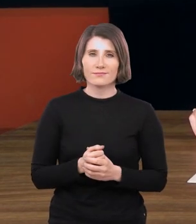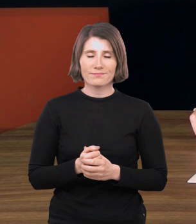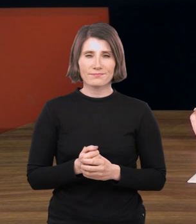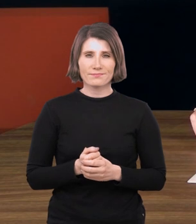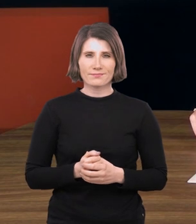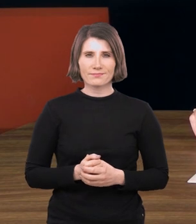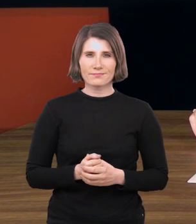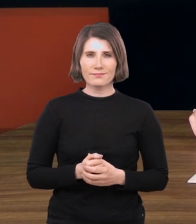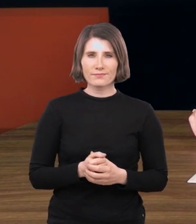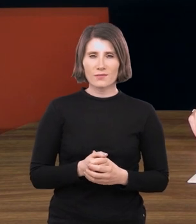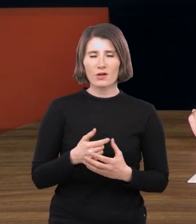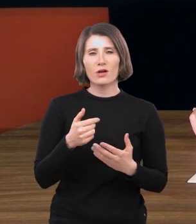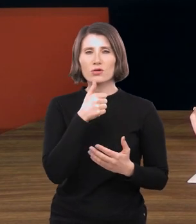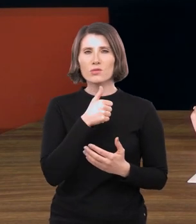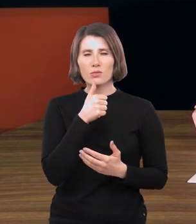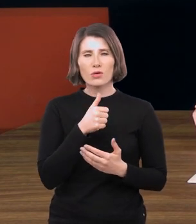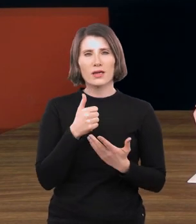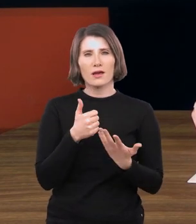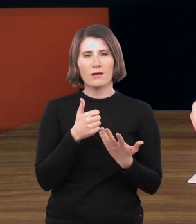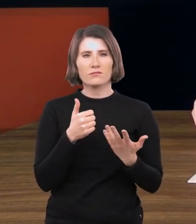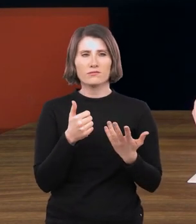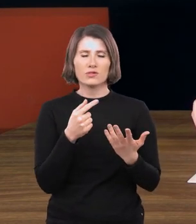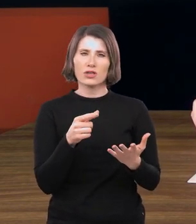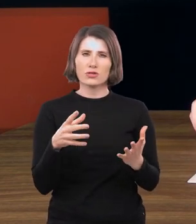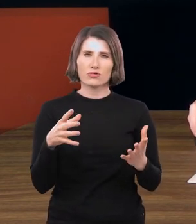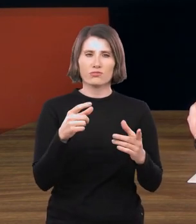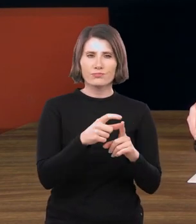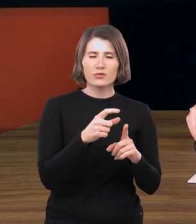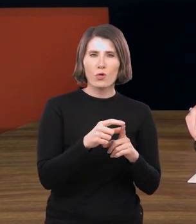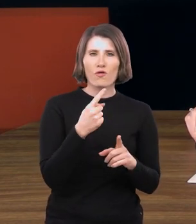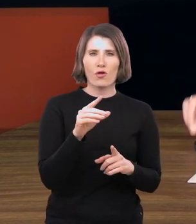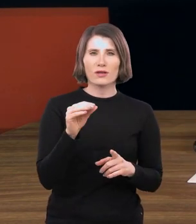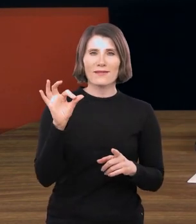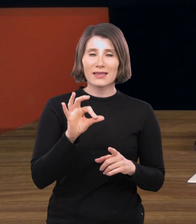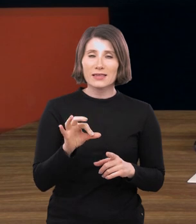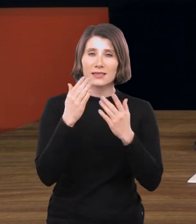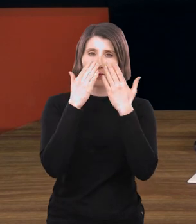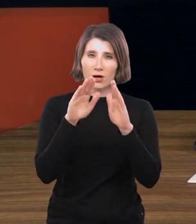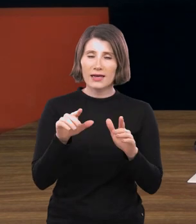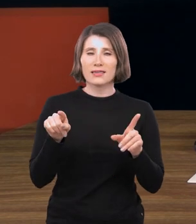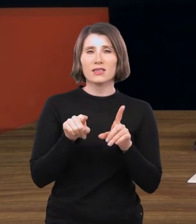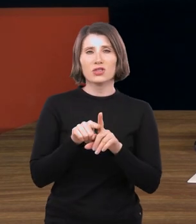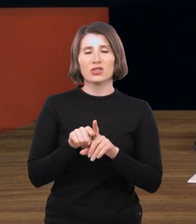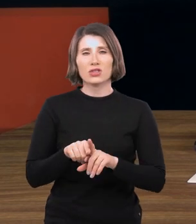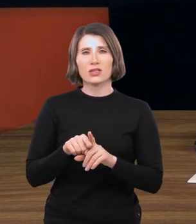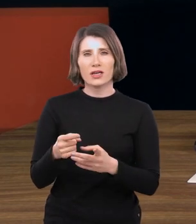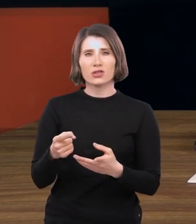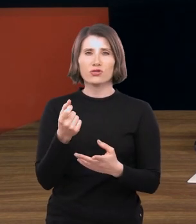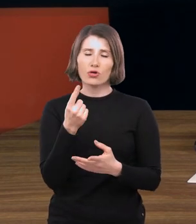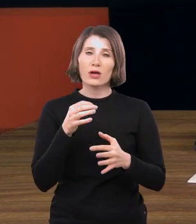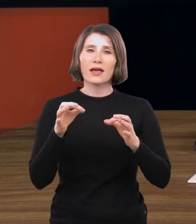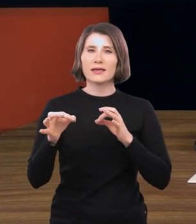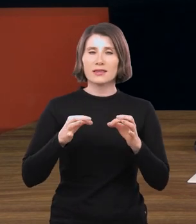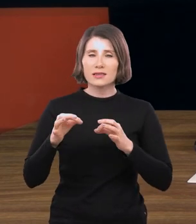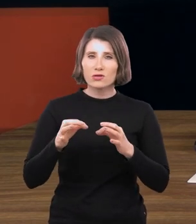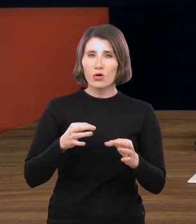do próby zdefiniowania tego pojęcia, ale też zapoznania z takim krótkim rysem